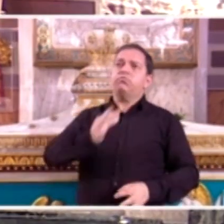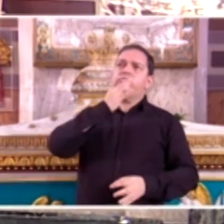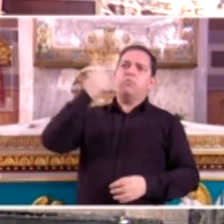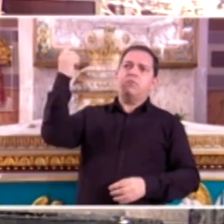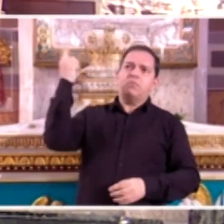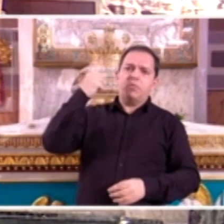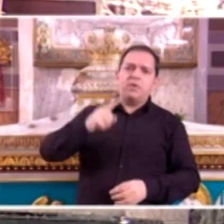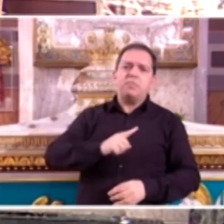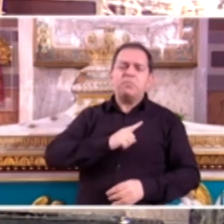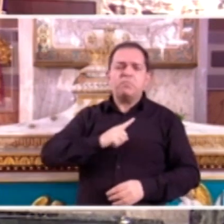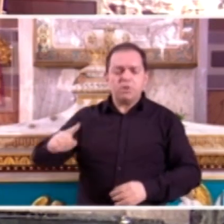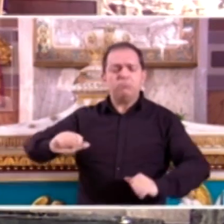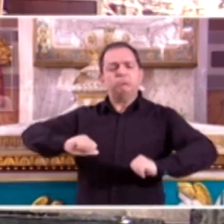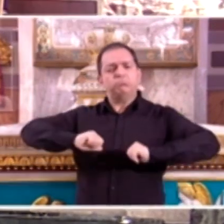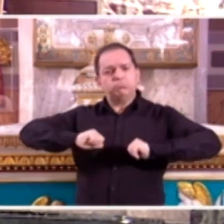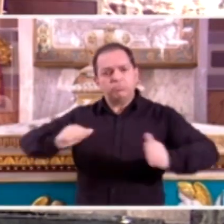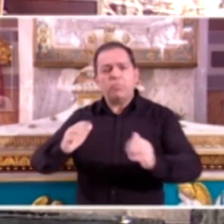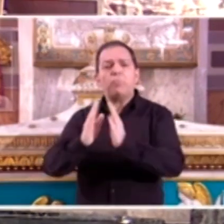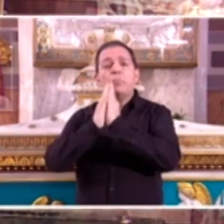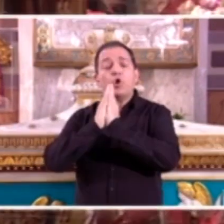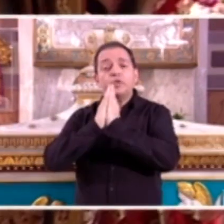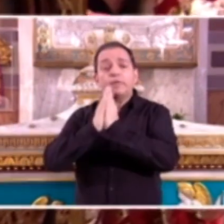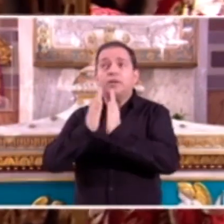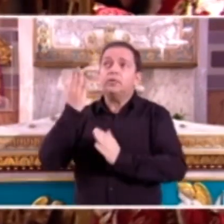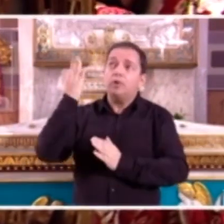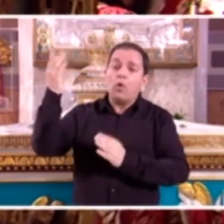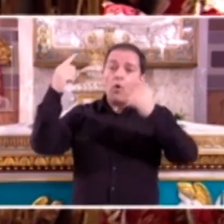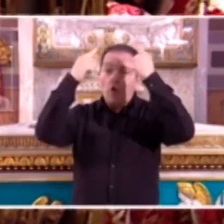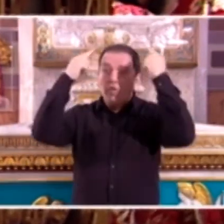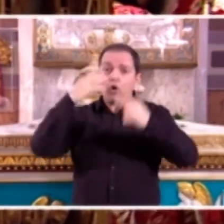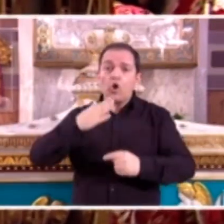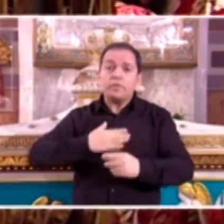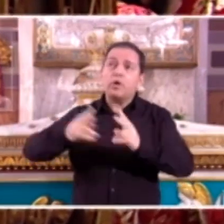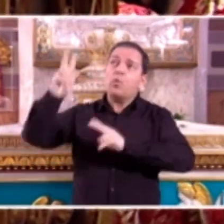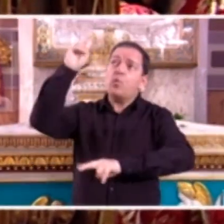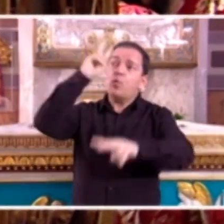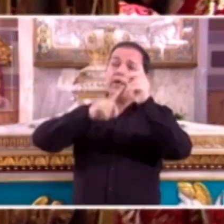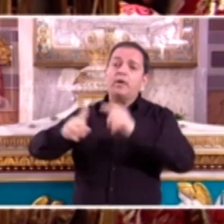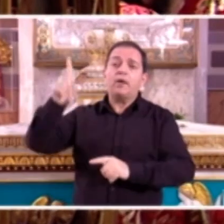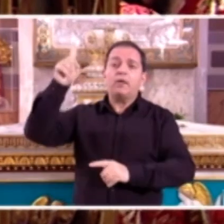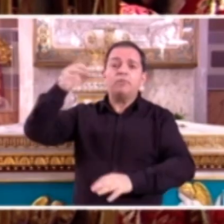ακατακρίτως τολμάν επικαλείστε σε τον επουράνιον Θεόν